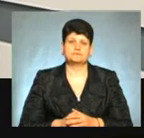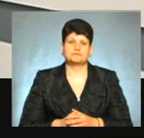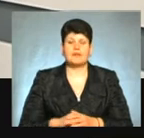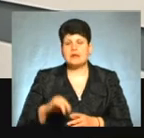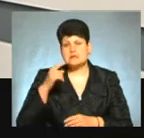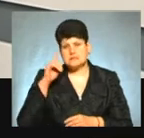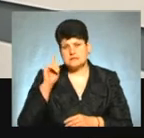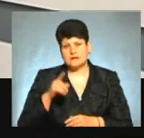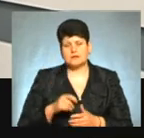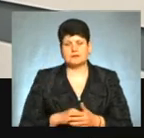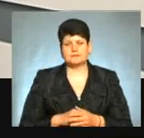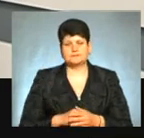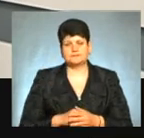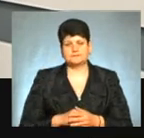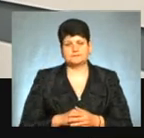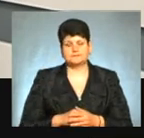Знаєте,